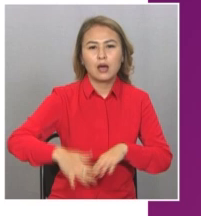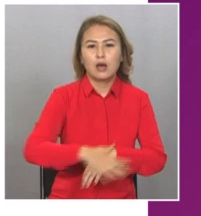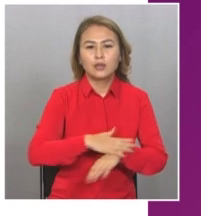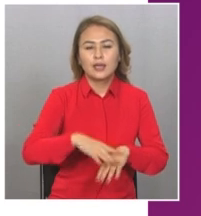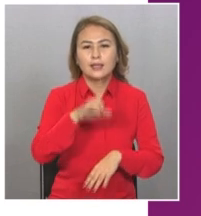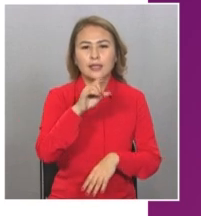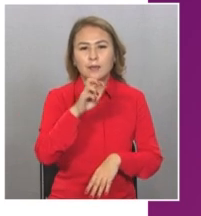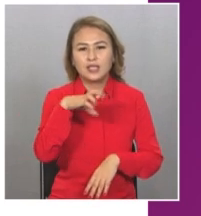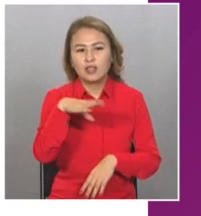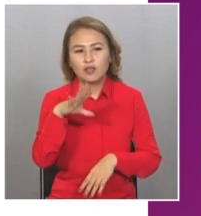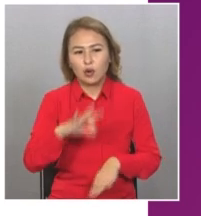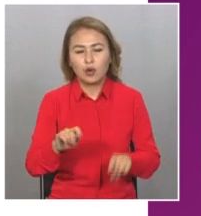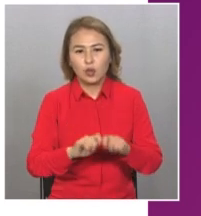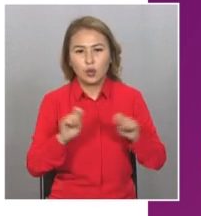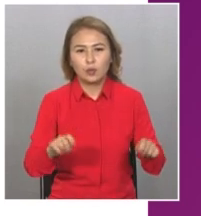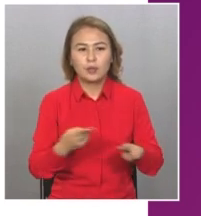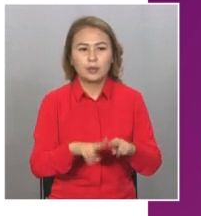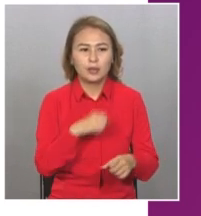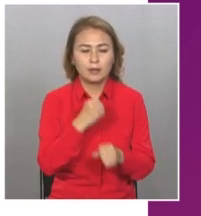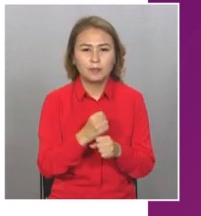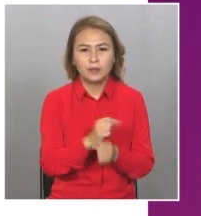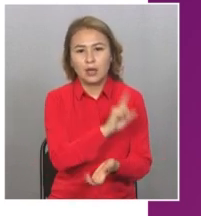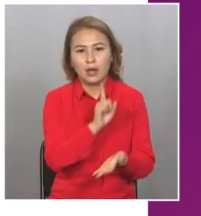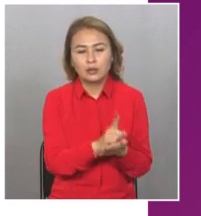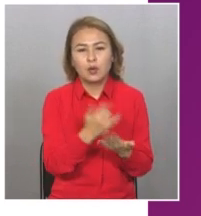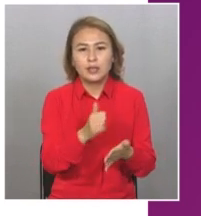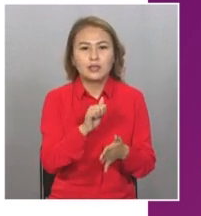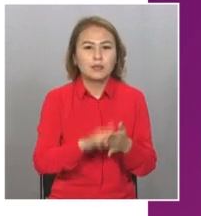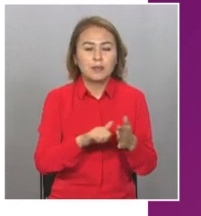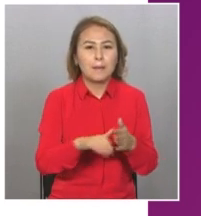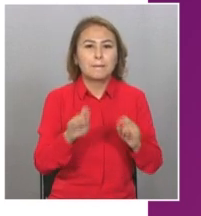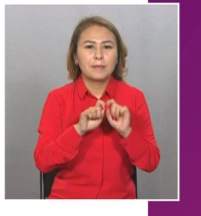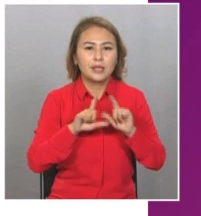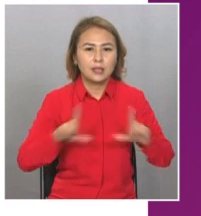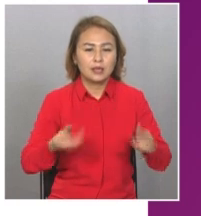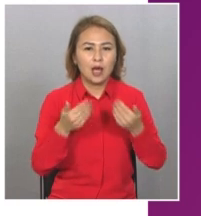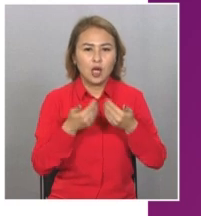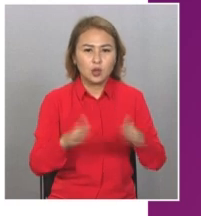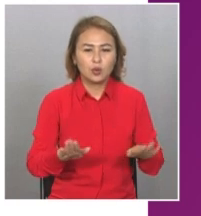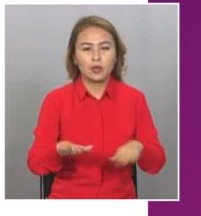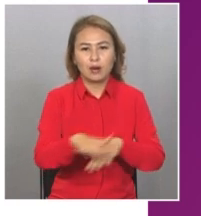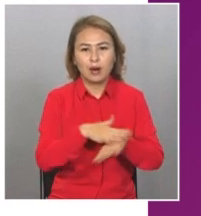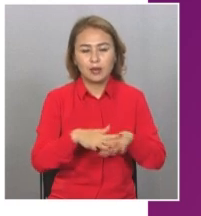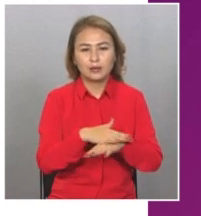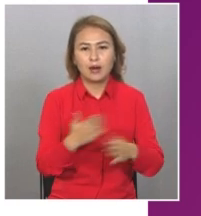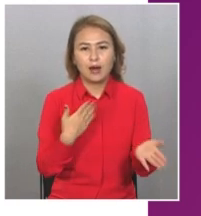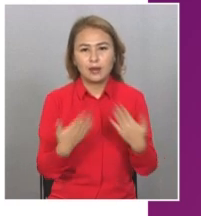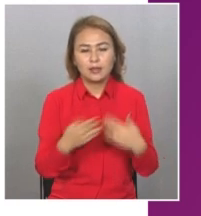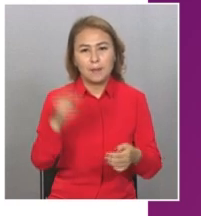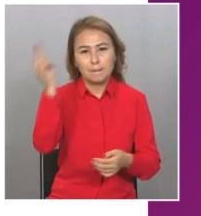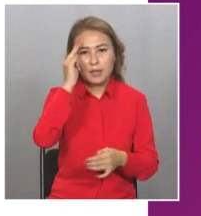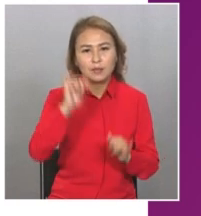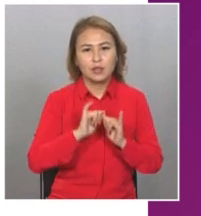земство мекемелерін құру міндетін қойды. Себебі олар мектептердің ашылуына, халықтың арасында